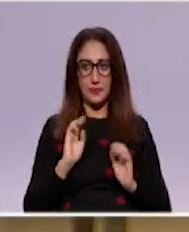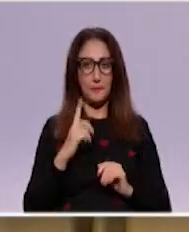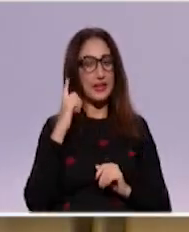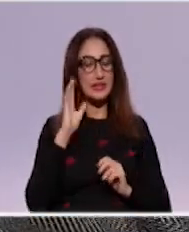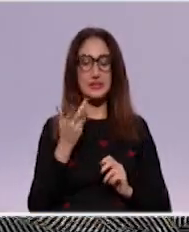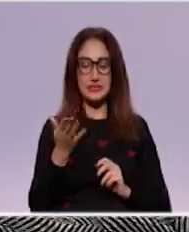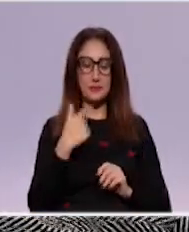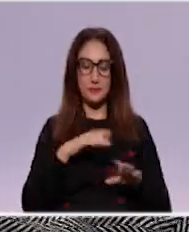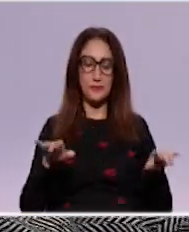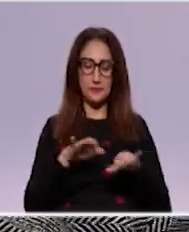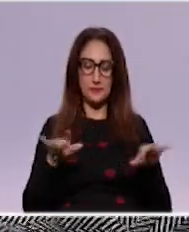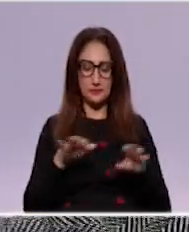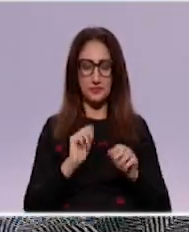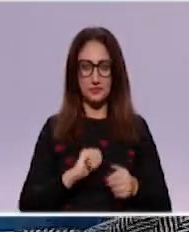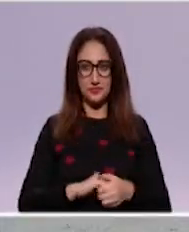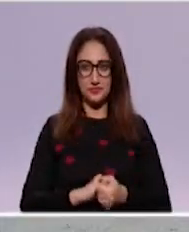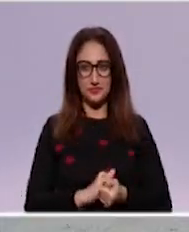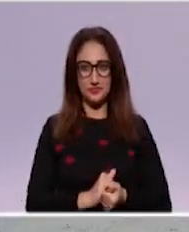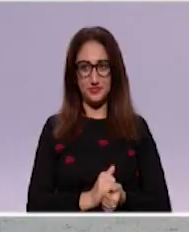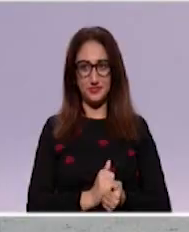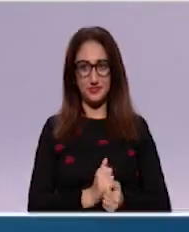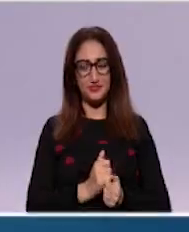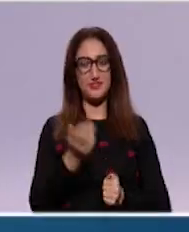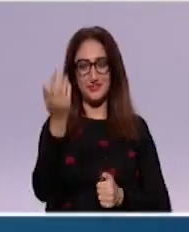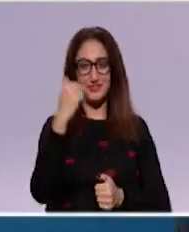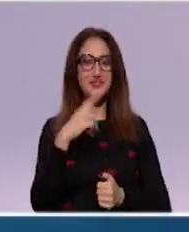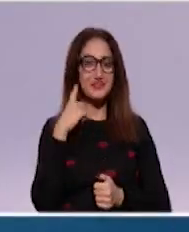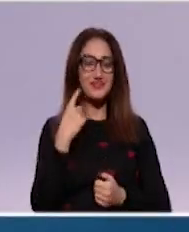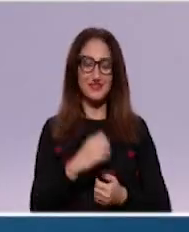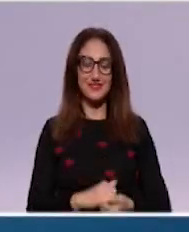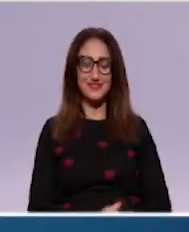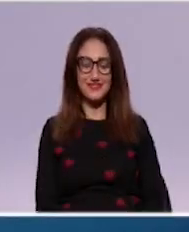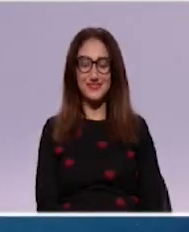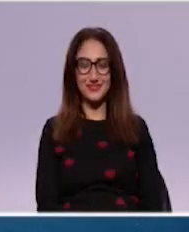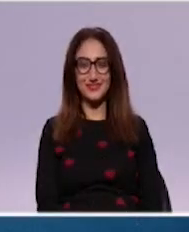المصريين؟ تغني ماشي يا سنيورة. يلا. ماشي يا سنيورة.